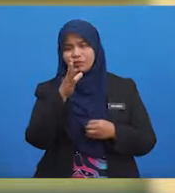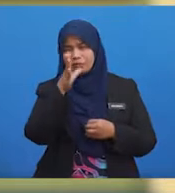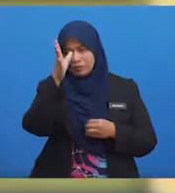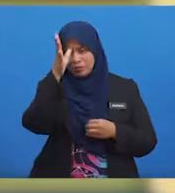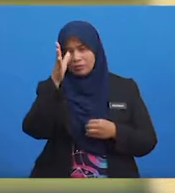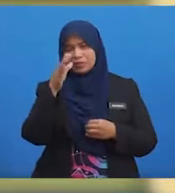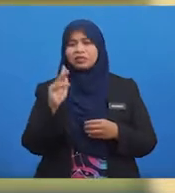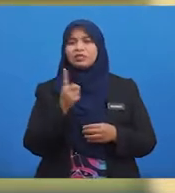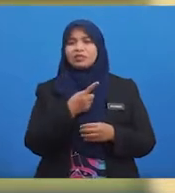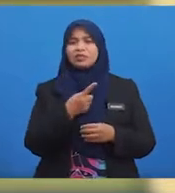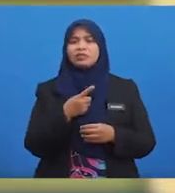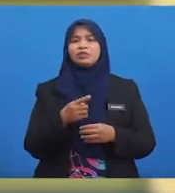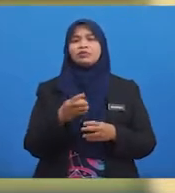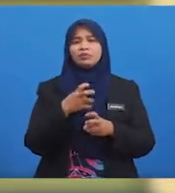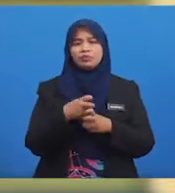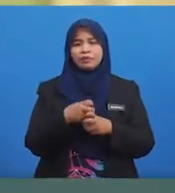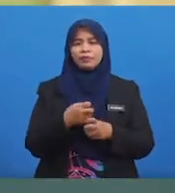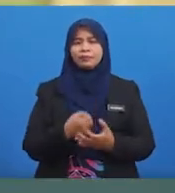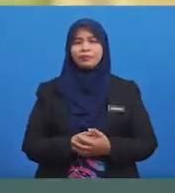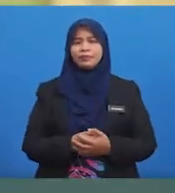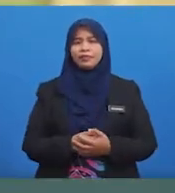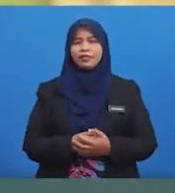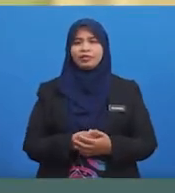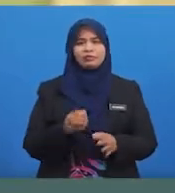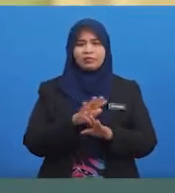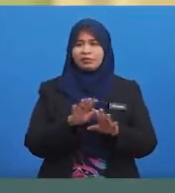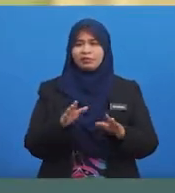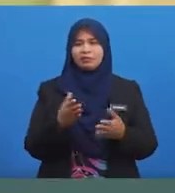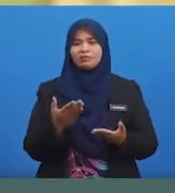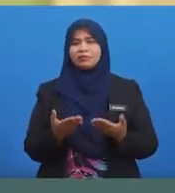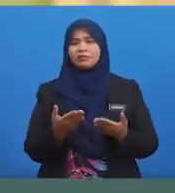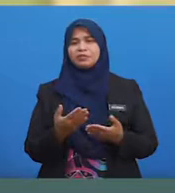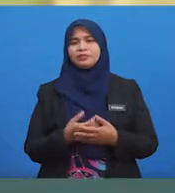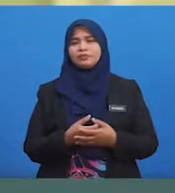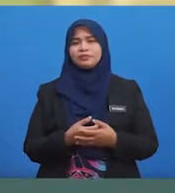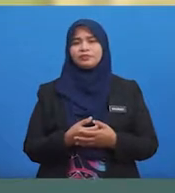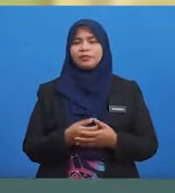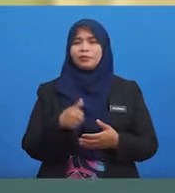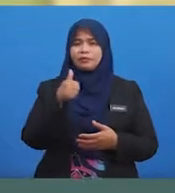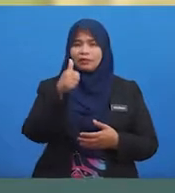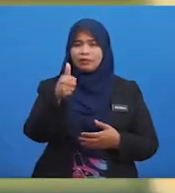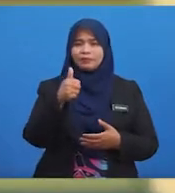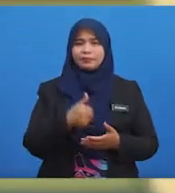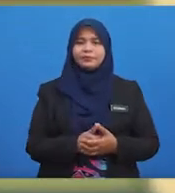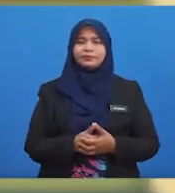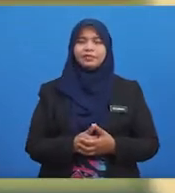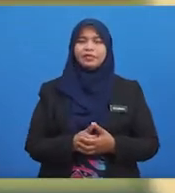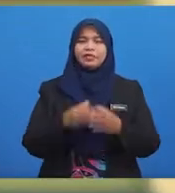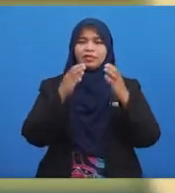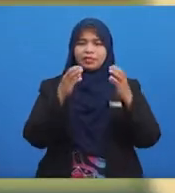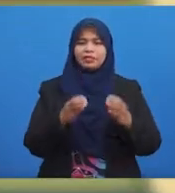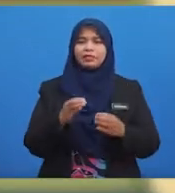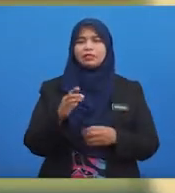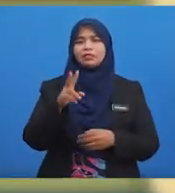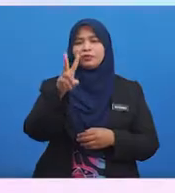berada dalam kesusahan tidak mungkinkan bagus cara